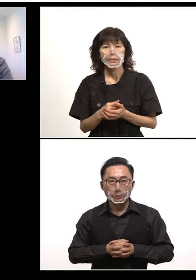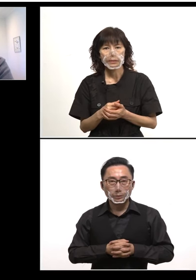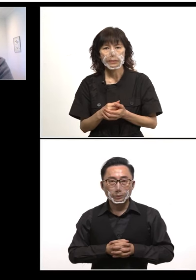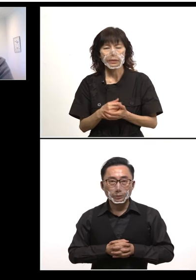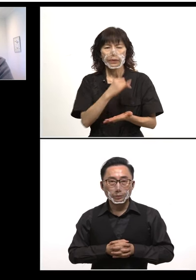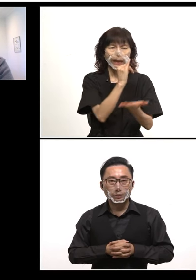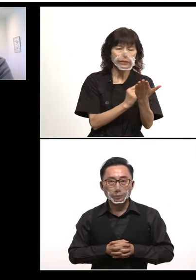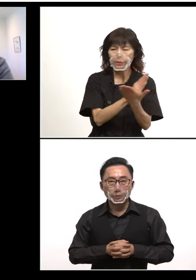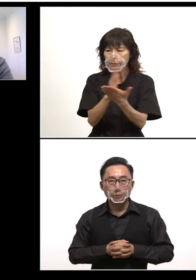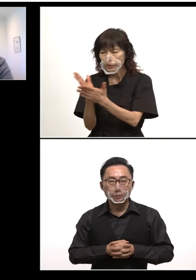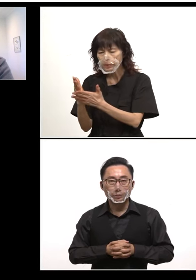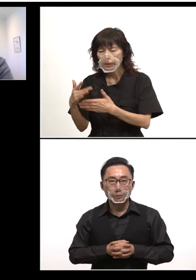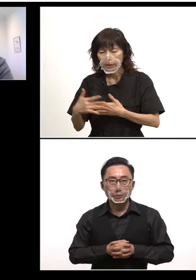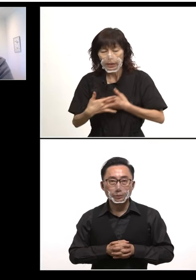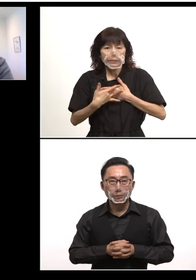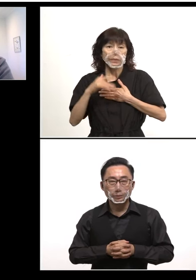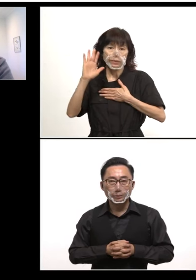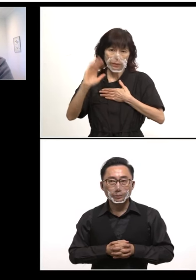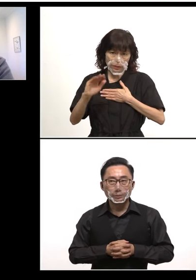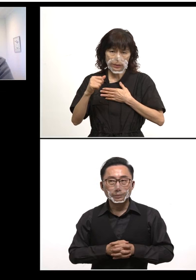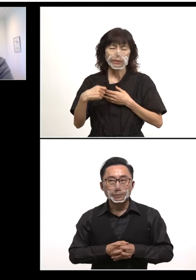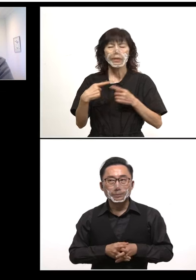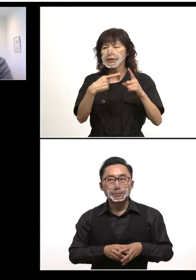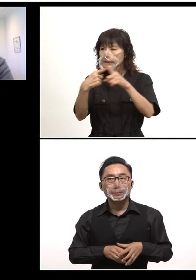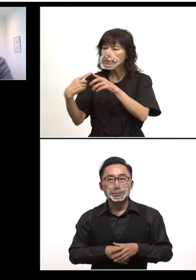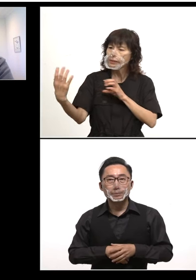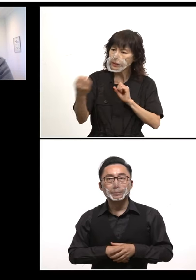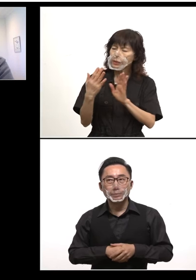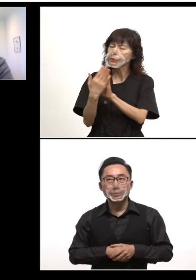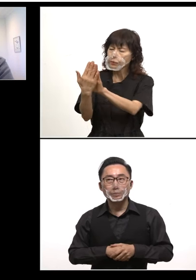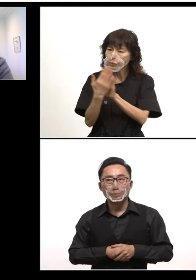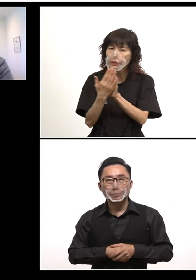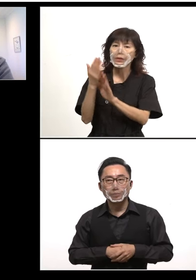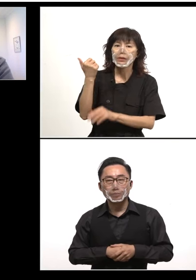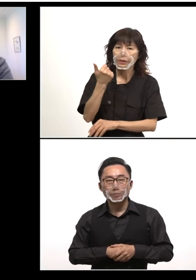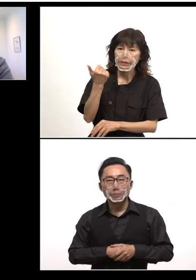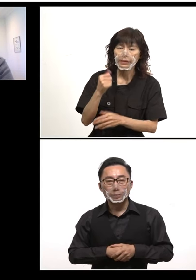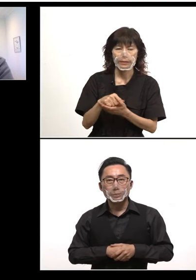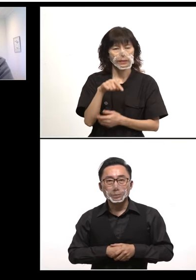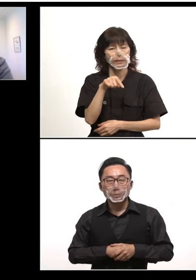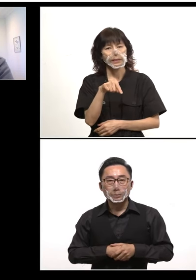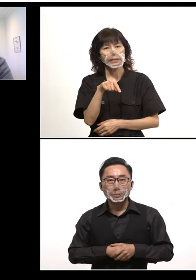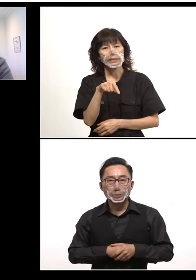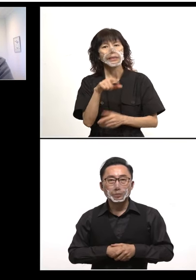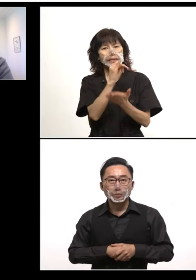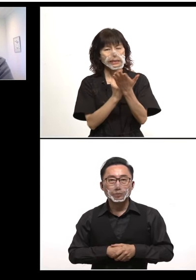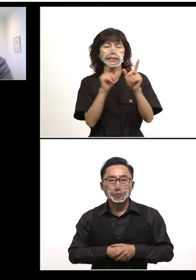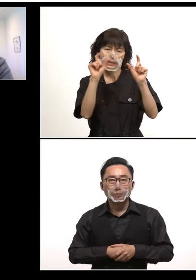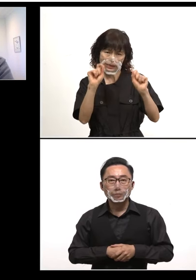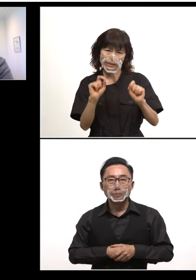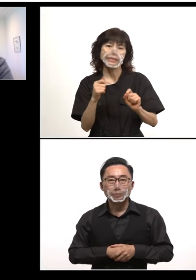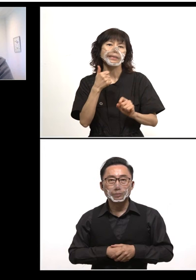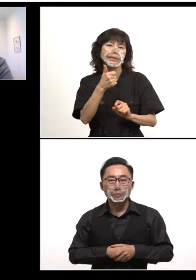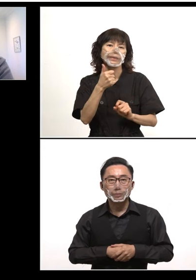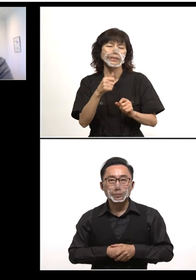嘅藝術媒體，你就係可以去同人溝通、同人互動。咁我覺得呢個就係藝術發揮到出嚟